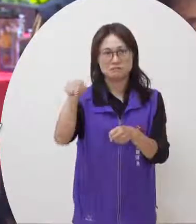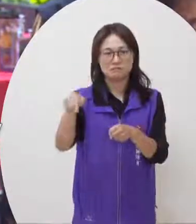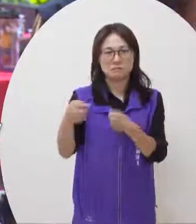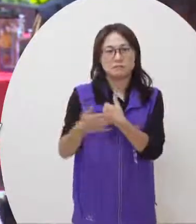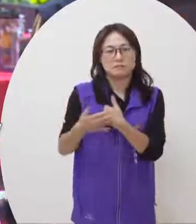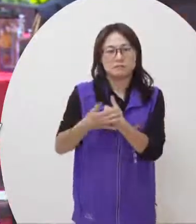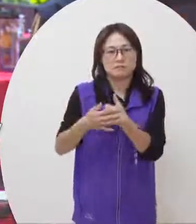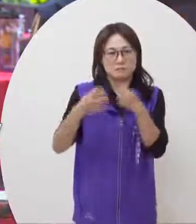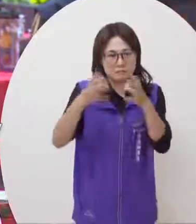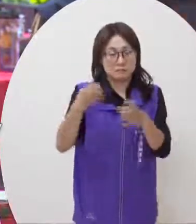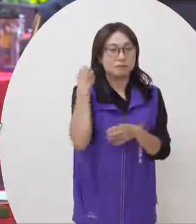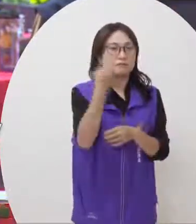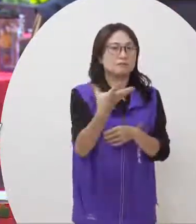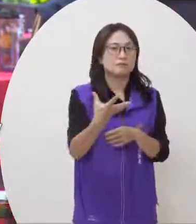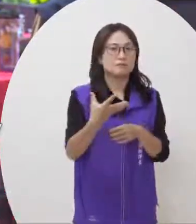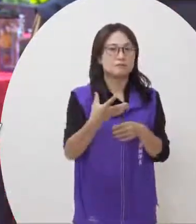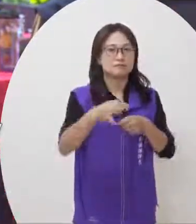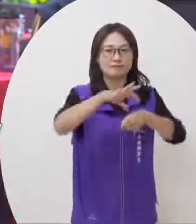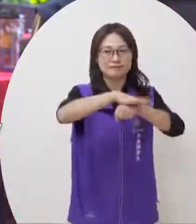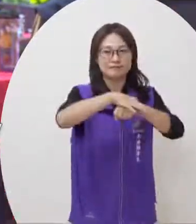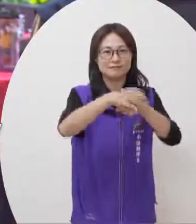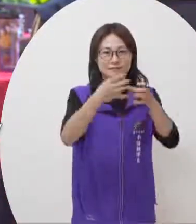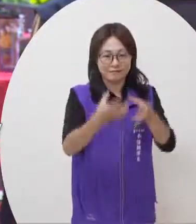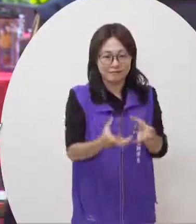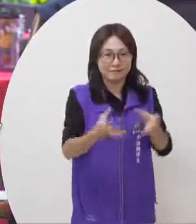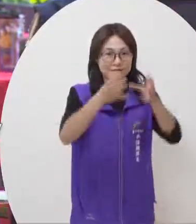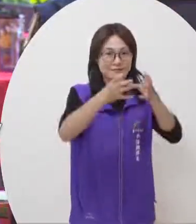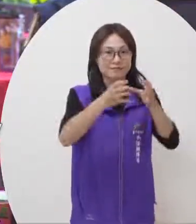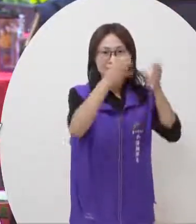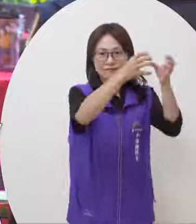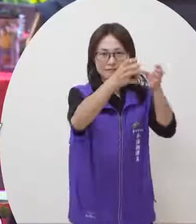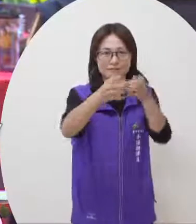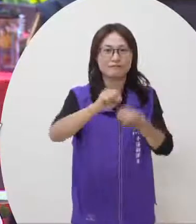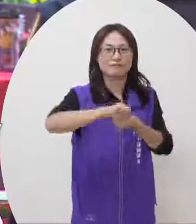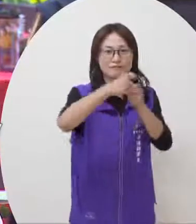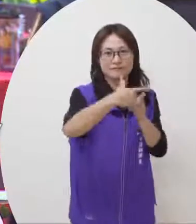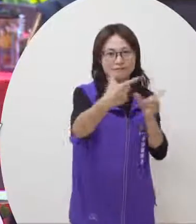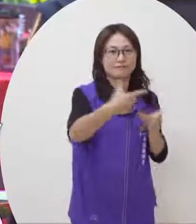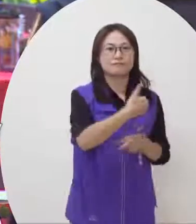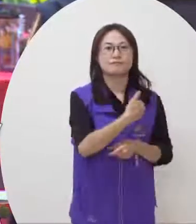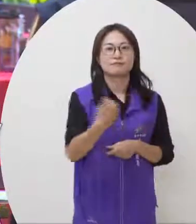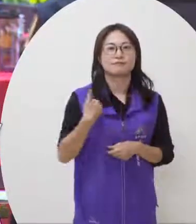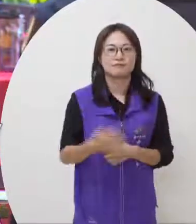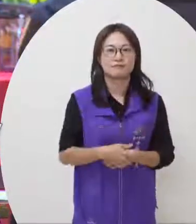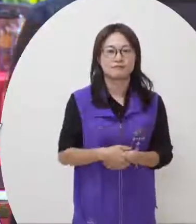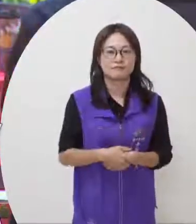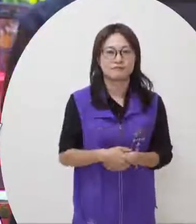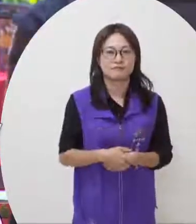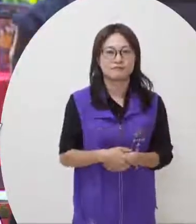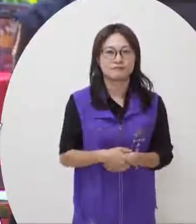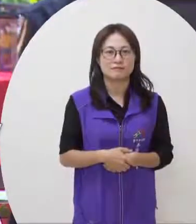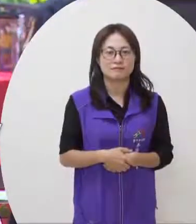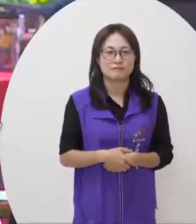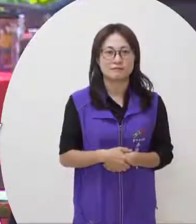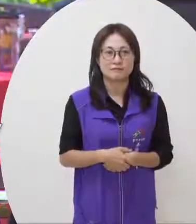个负担，这负担非常迄个真沉重啦吼。希望讲咱市府敢重视。即摆目前